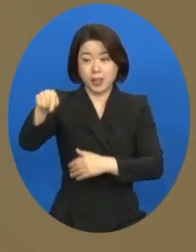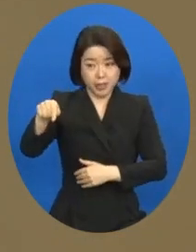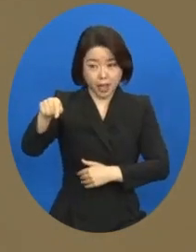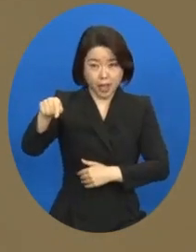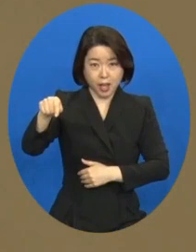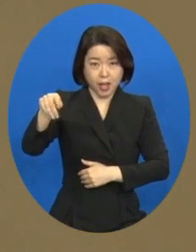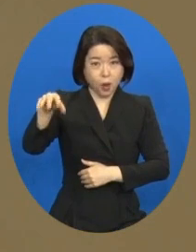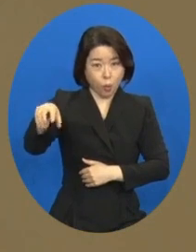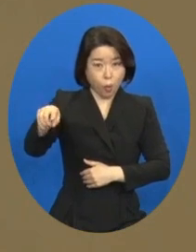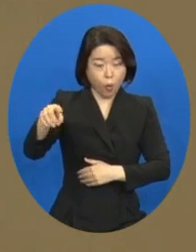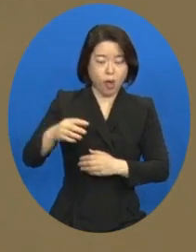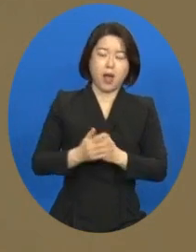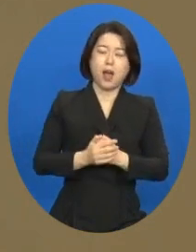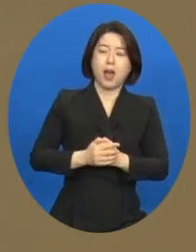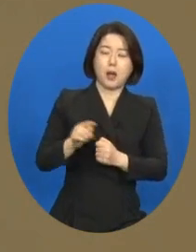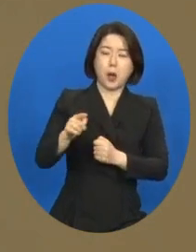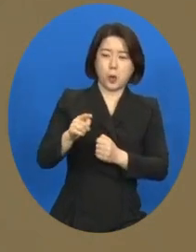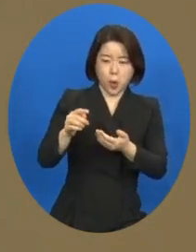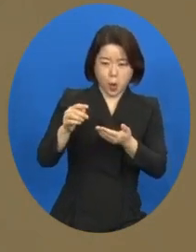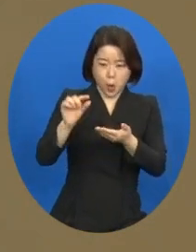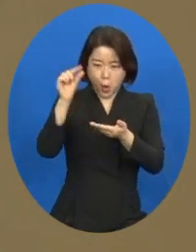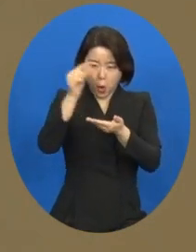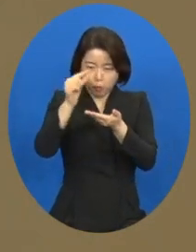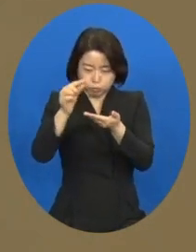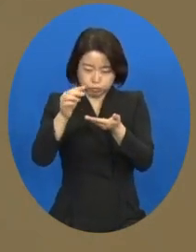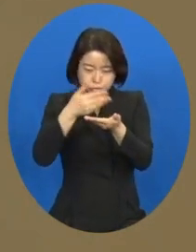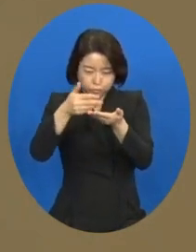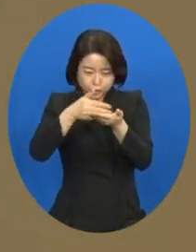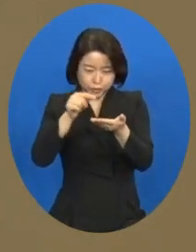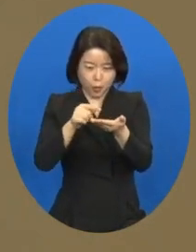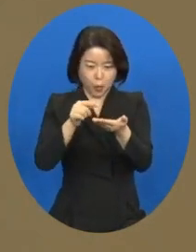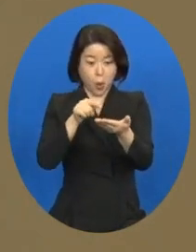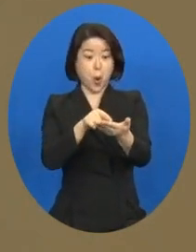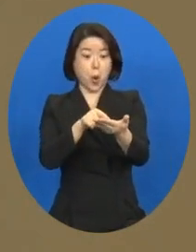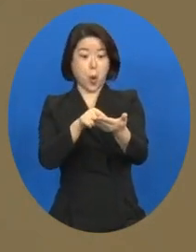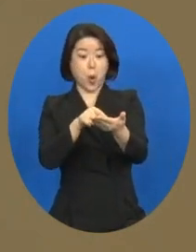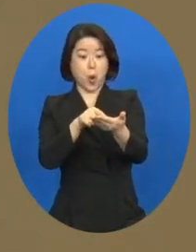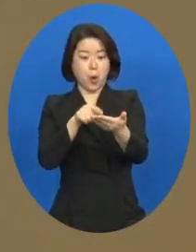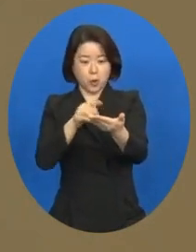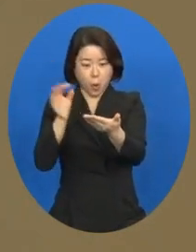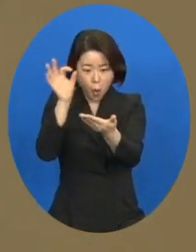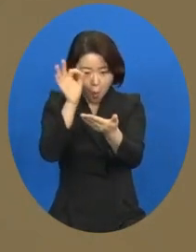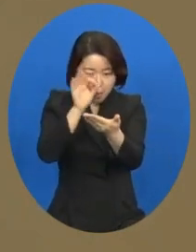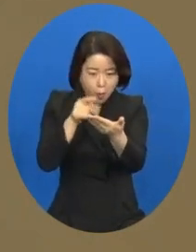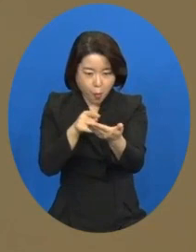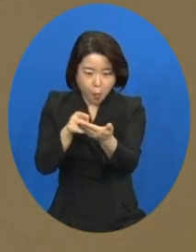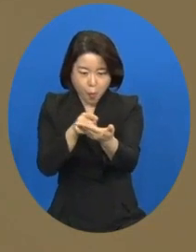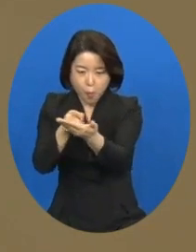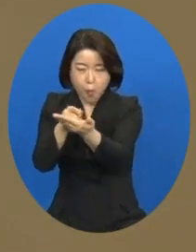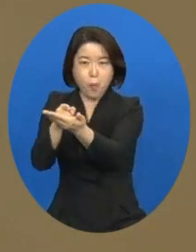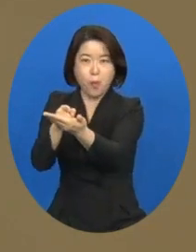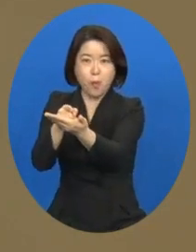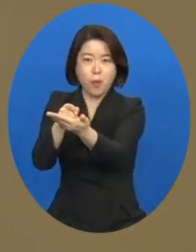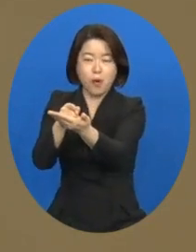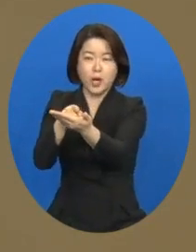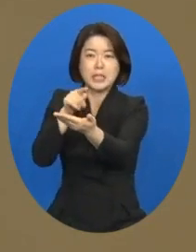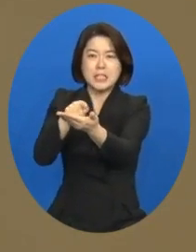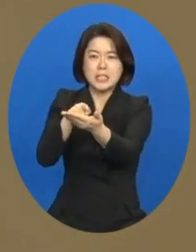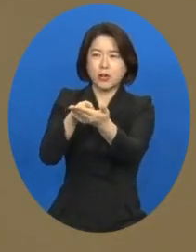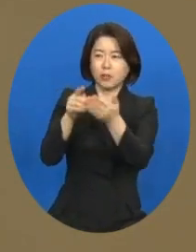가나안 땅. 그래서 구글 지도로 가나안 땅을 찾아가지고 그리고 거기에 내비게이션을 찍어서 그렇게